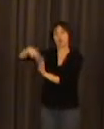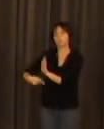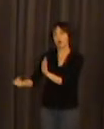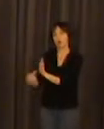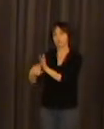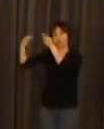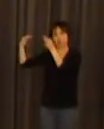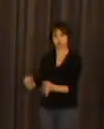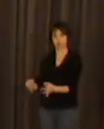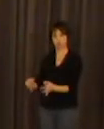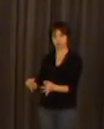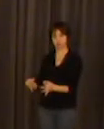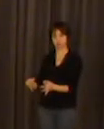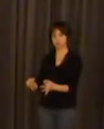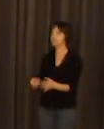i desemboca en una